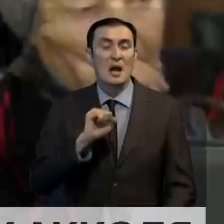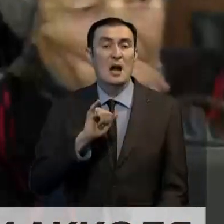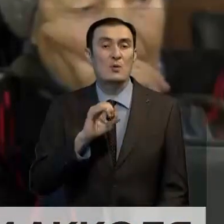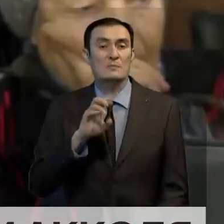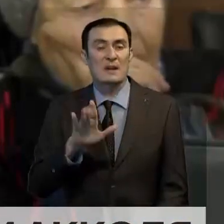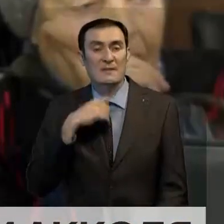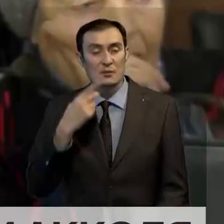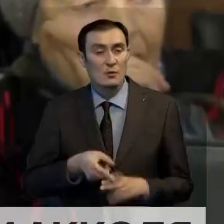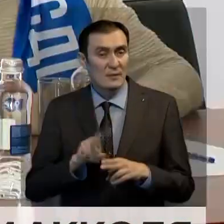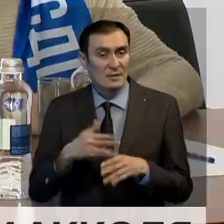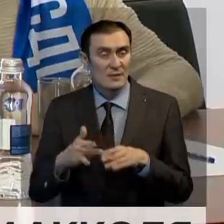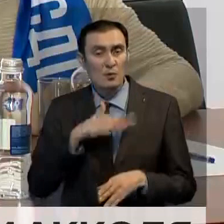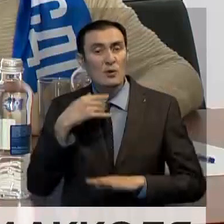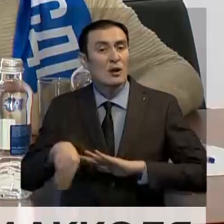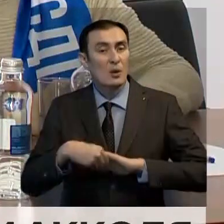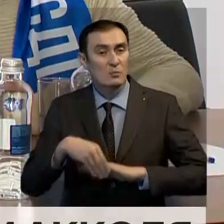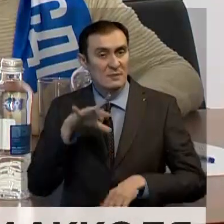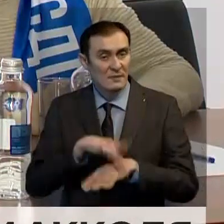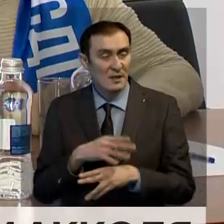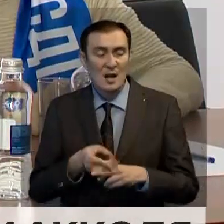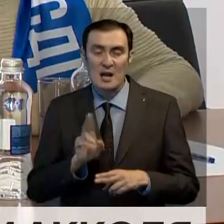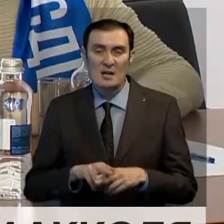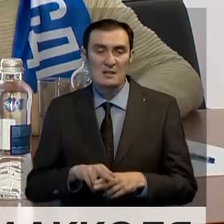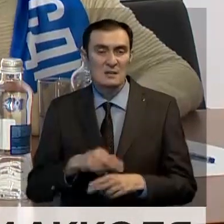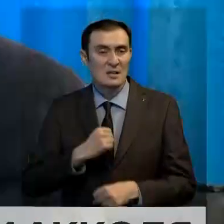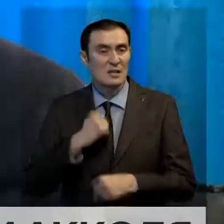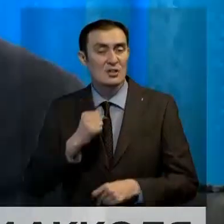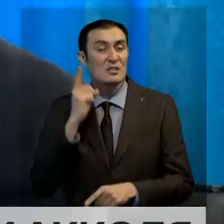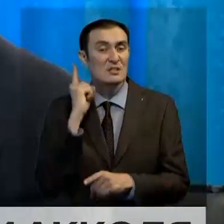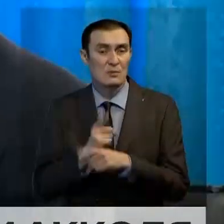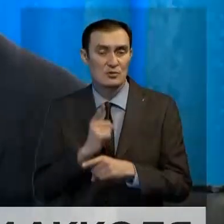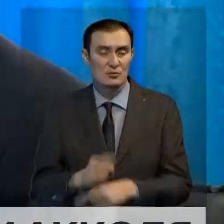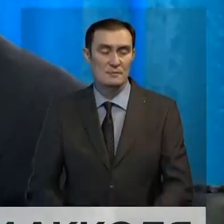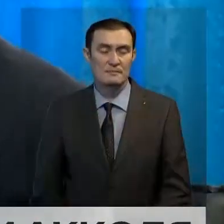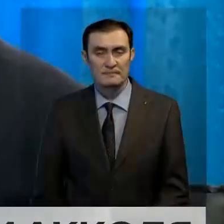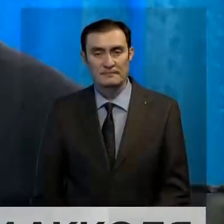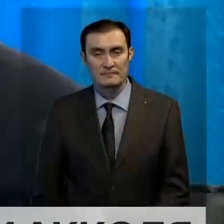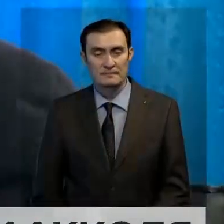отметил, что в этой сфере много коррупции, что категорически недопустимо.